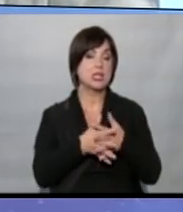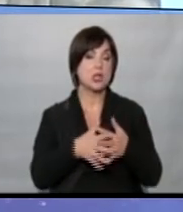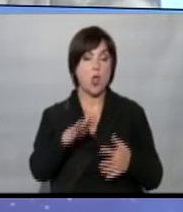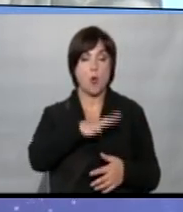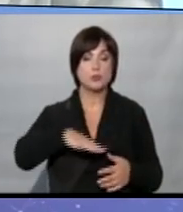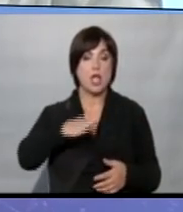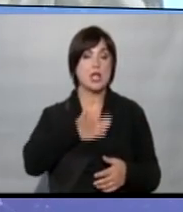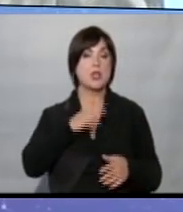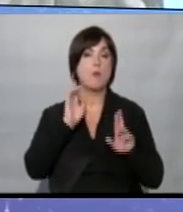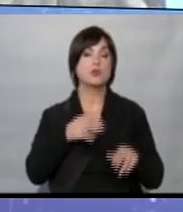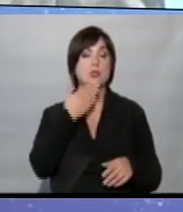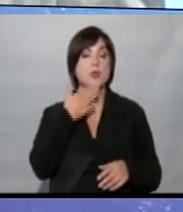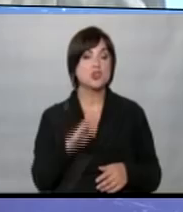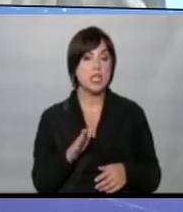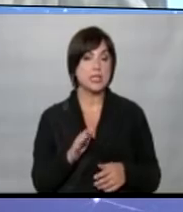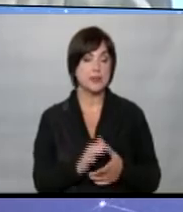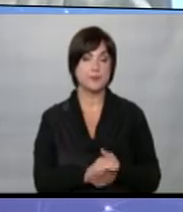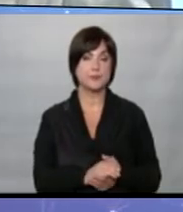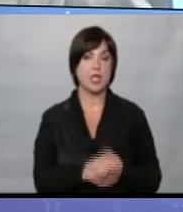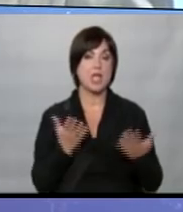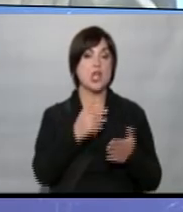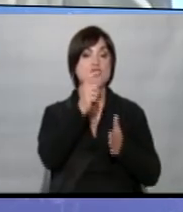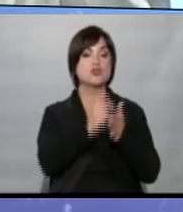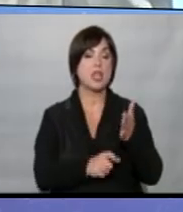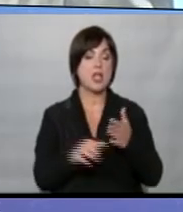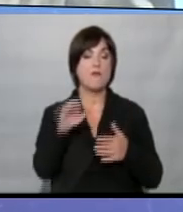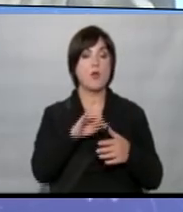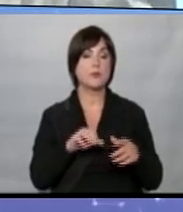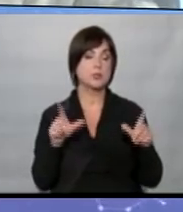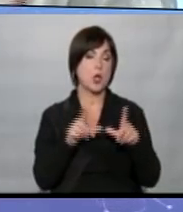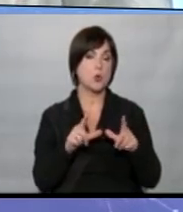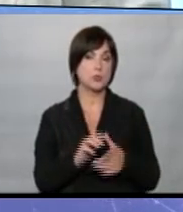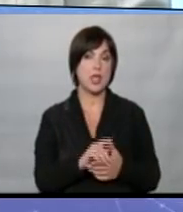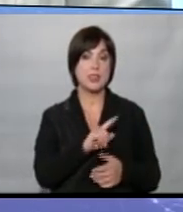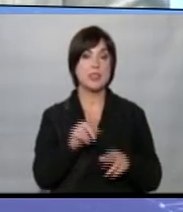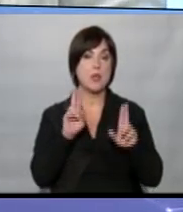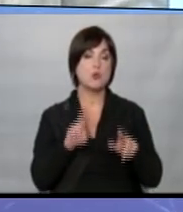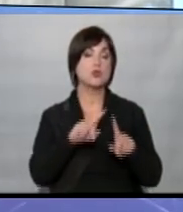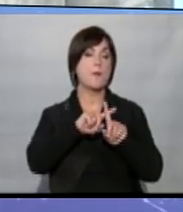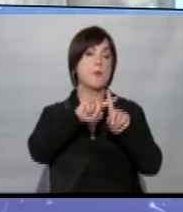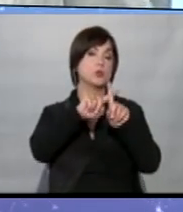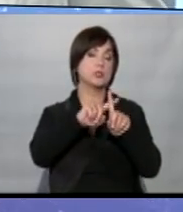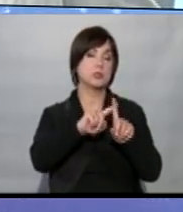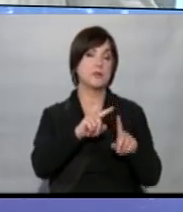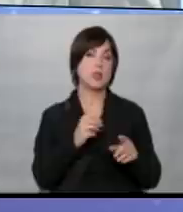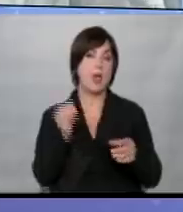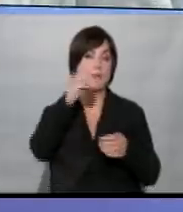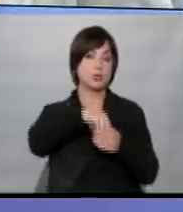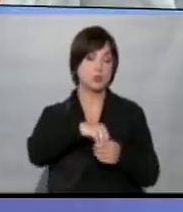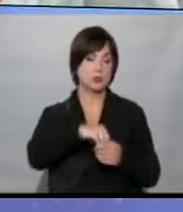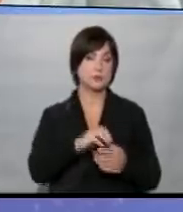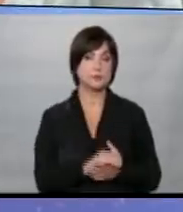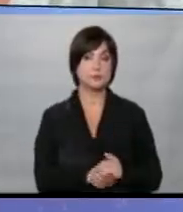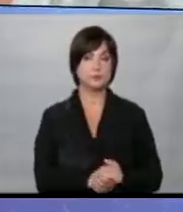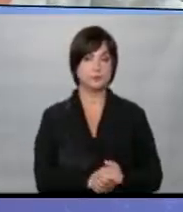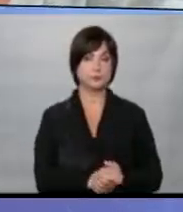како нашето може само да штети како членка во Европска унија. Не може позитивно да придонесе за